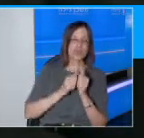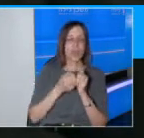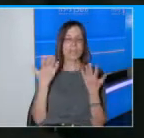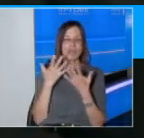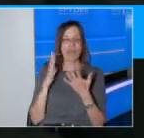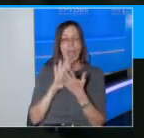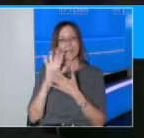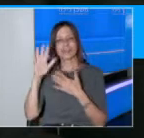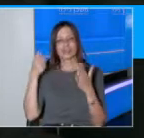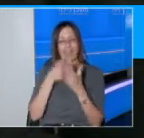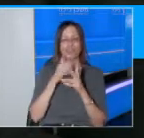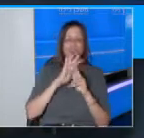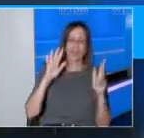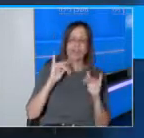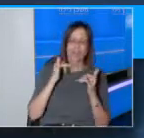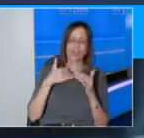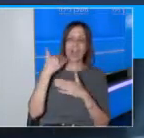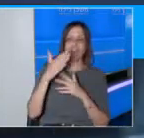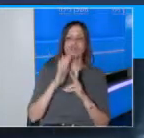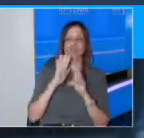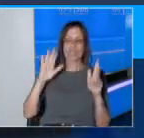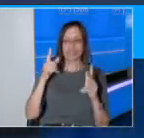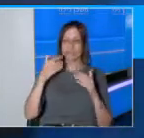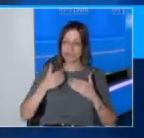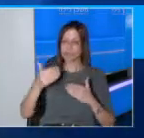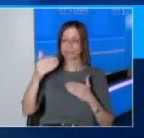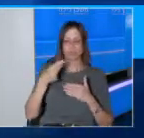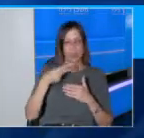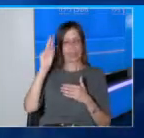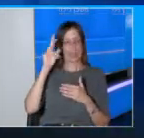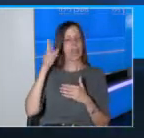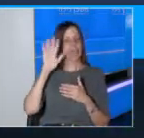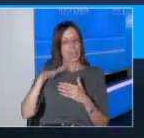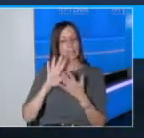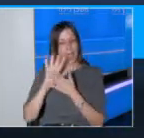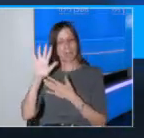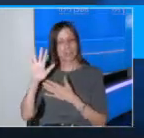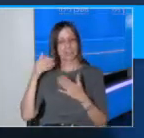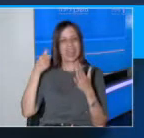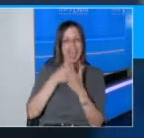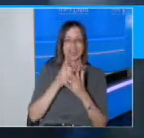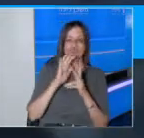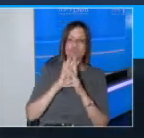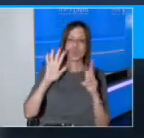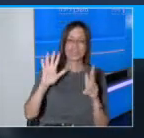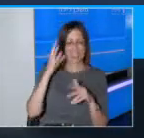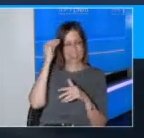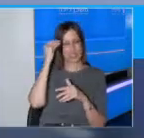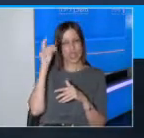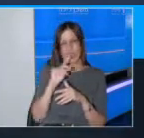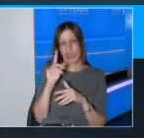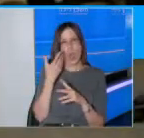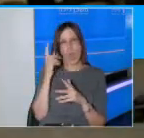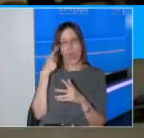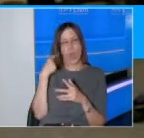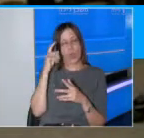מ-15-18, נכון, אחרי 18 הם רצו יותר מהר, אבל גם מ-15-18. אבל בוא נזכור, אני פחות